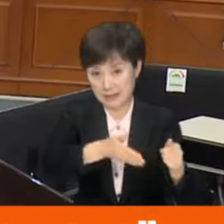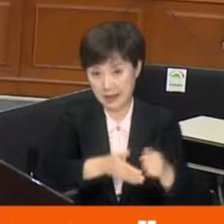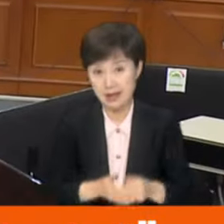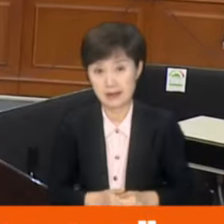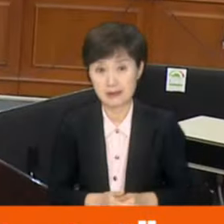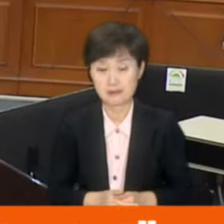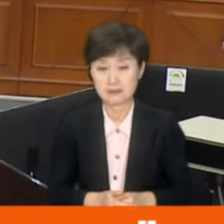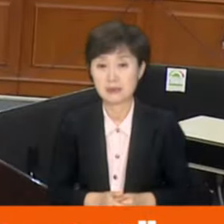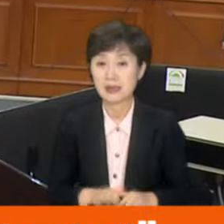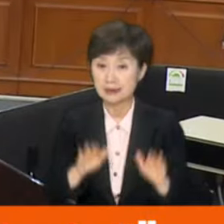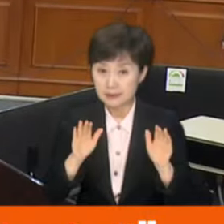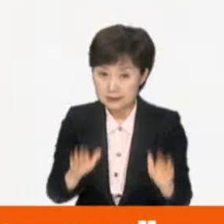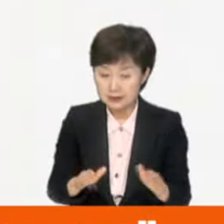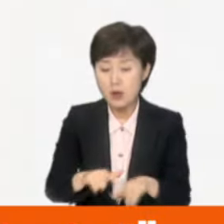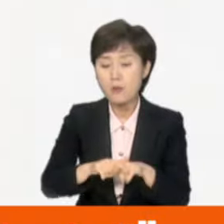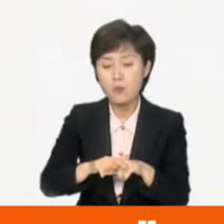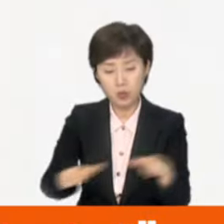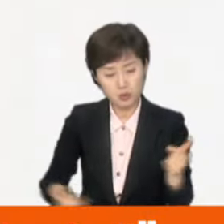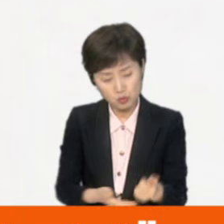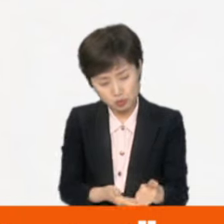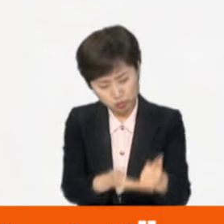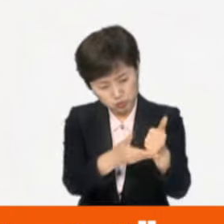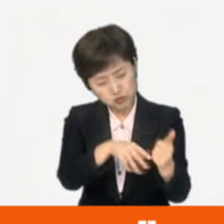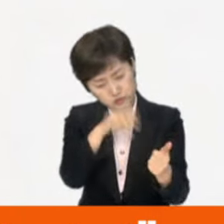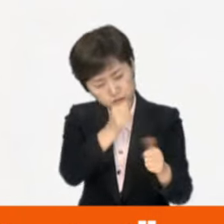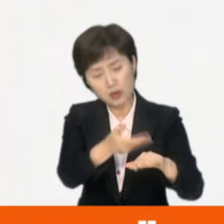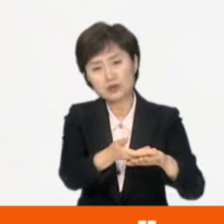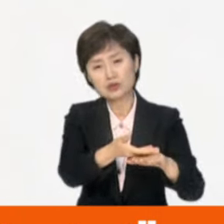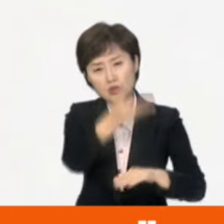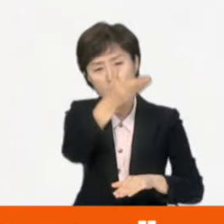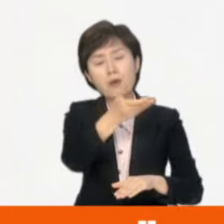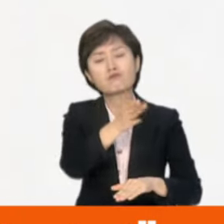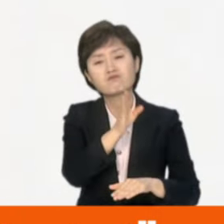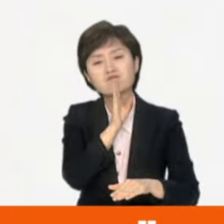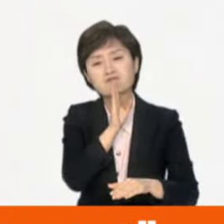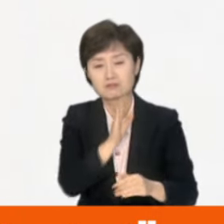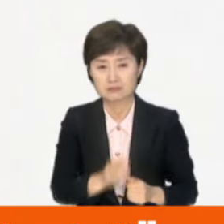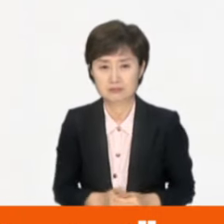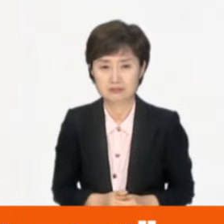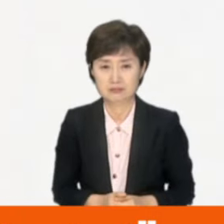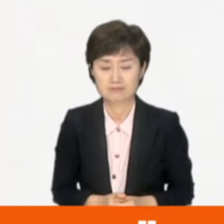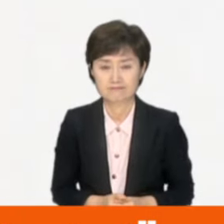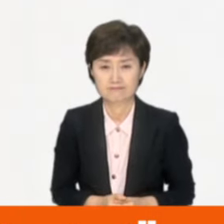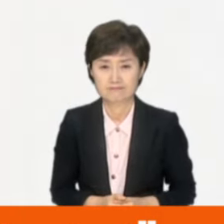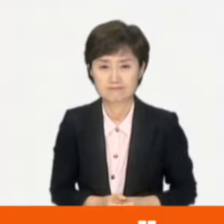밝혔습니다. 그러면서 평소 존경하고 좋아하는 선배라고 언급하기도 했습니다.